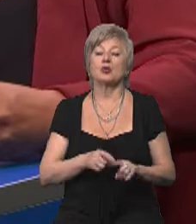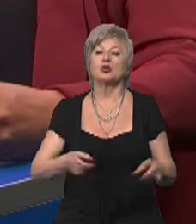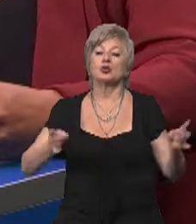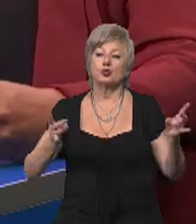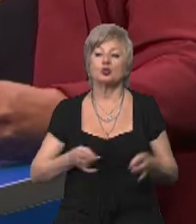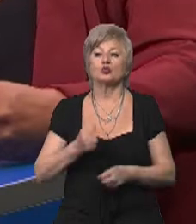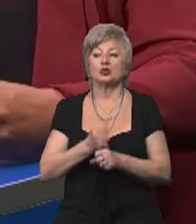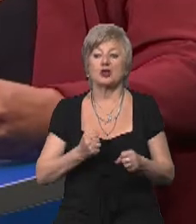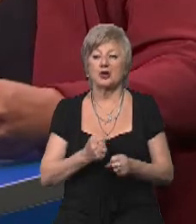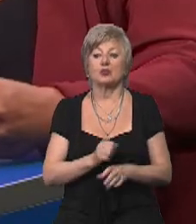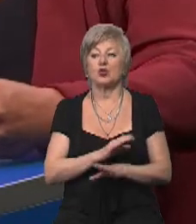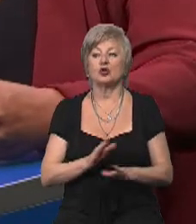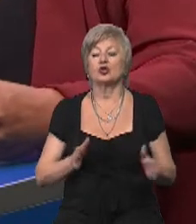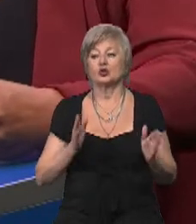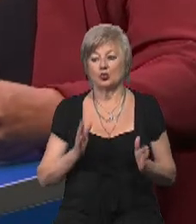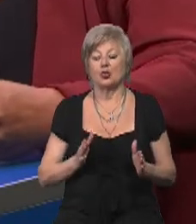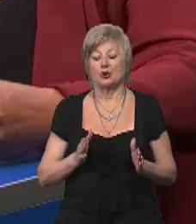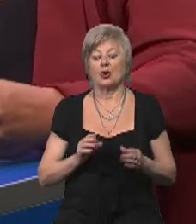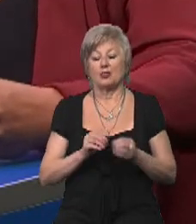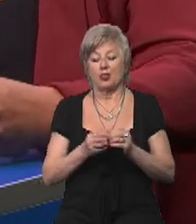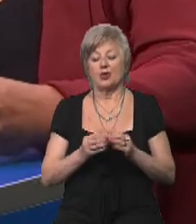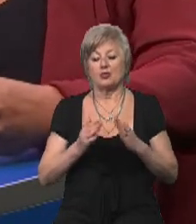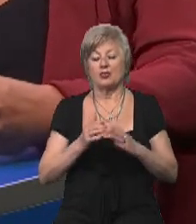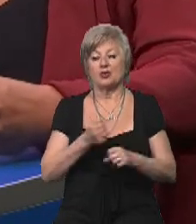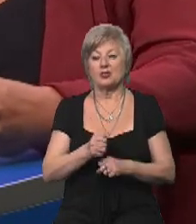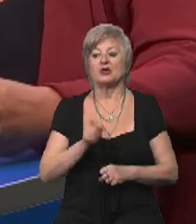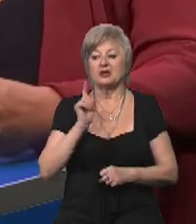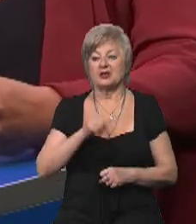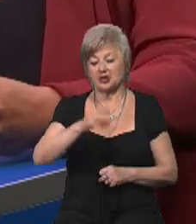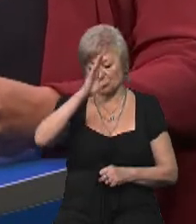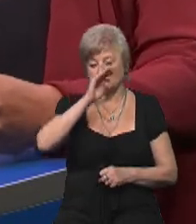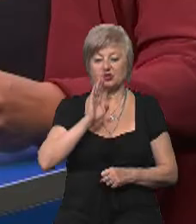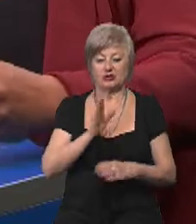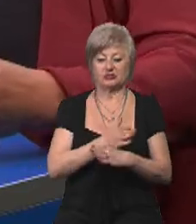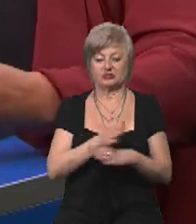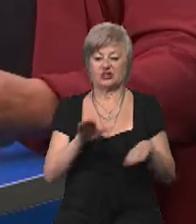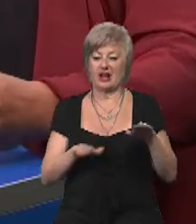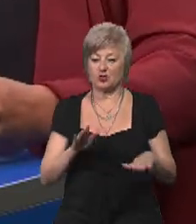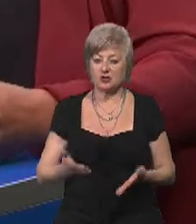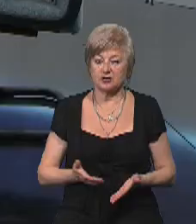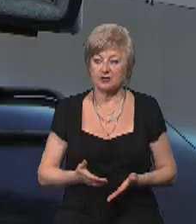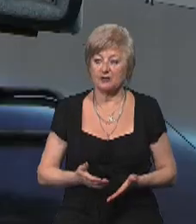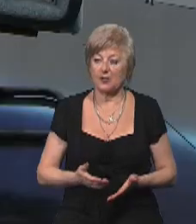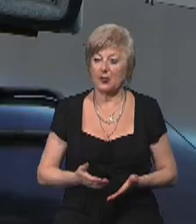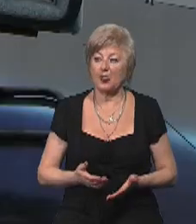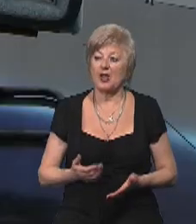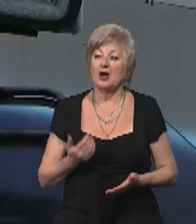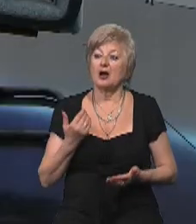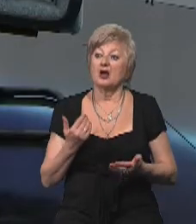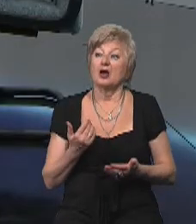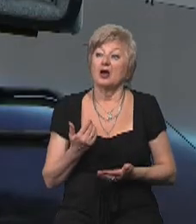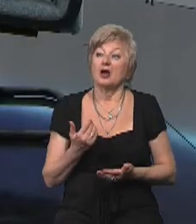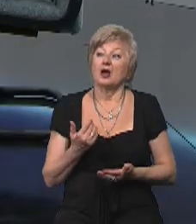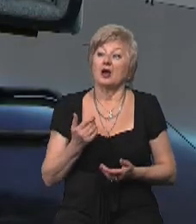працювати не тільки над проблемою домашнього насильства, а над проблемою гендерної рівності в країні. До речі, перепрошую, перш ніж